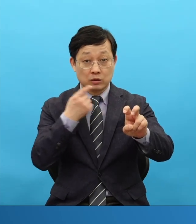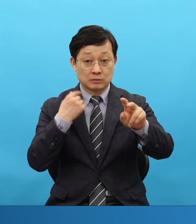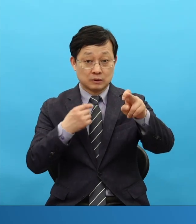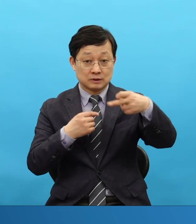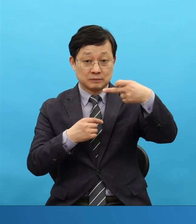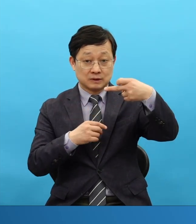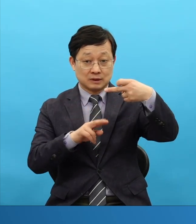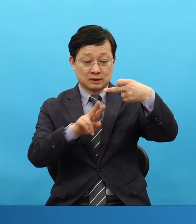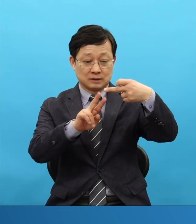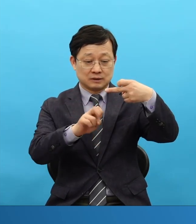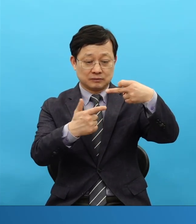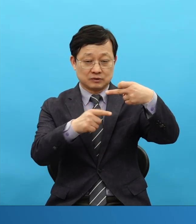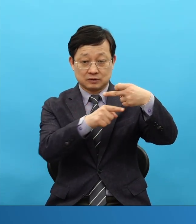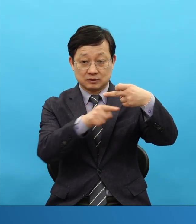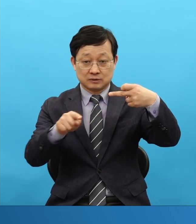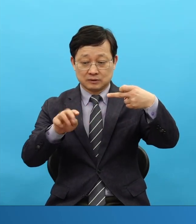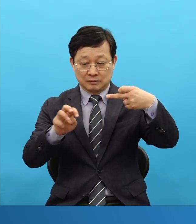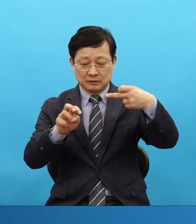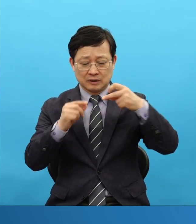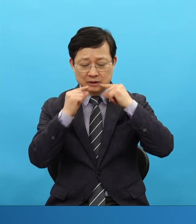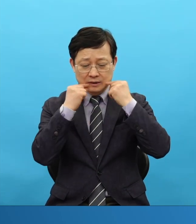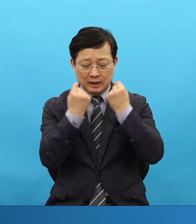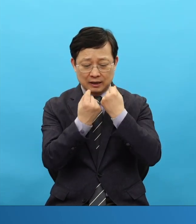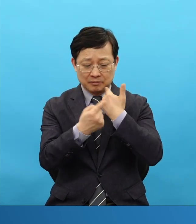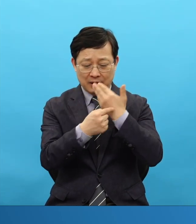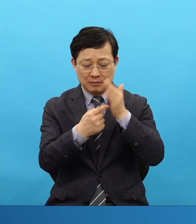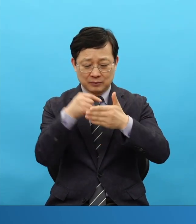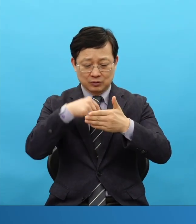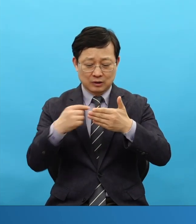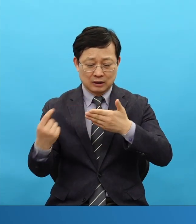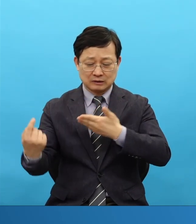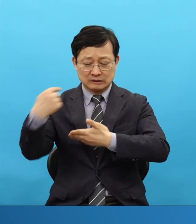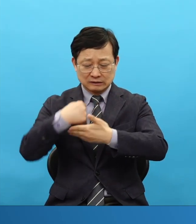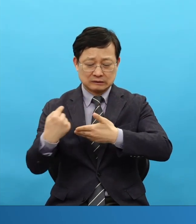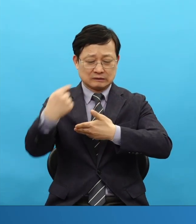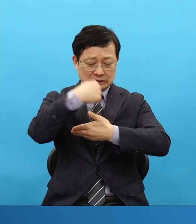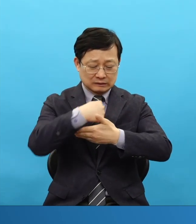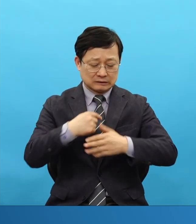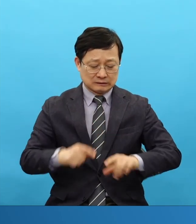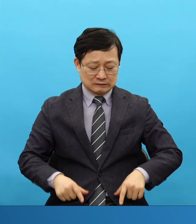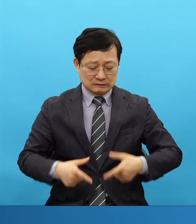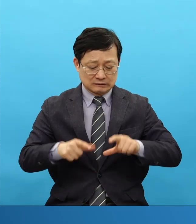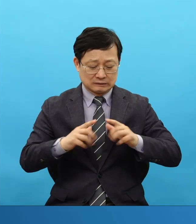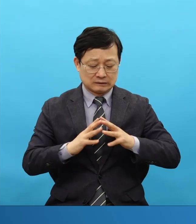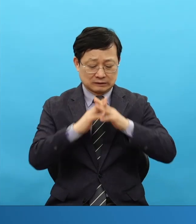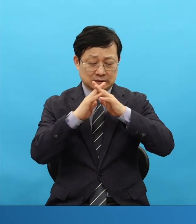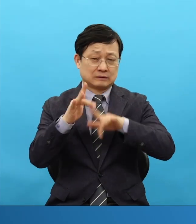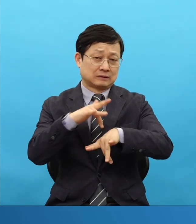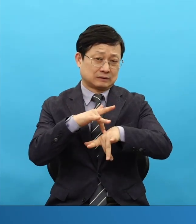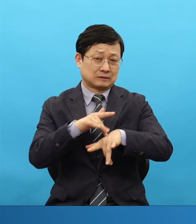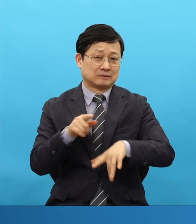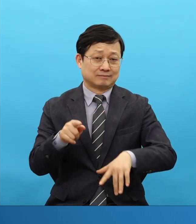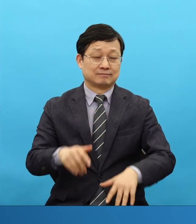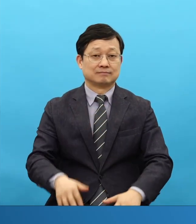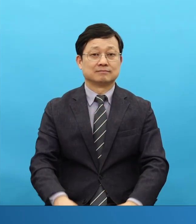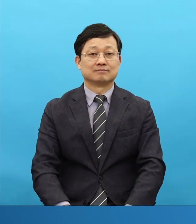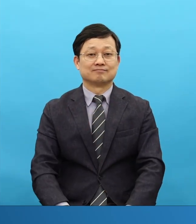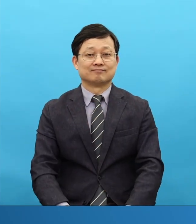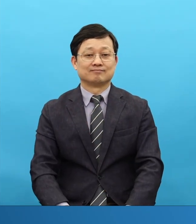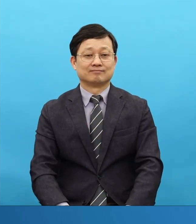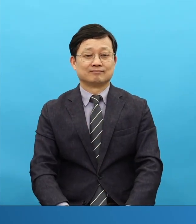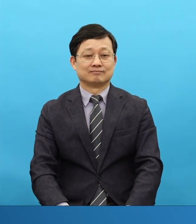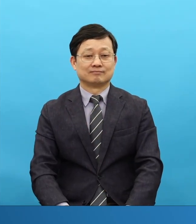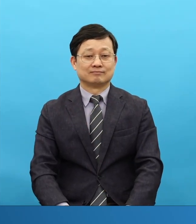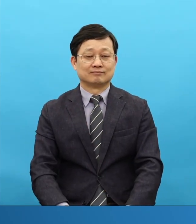개인 속에 들어와서요. 사로잡고 있는 어쩔 수 없이 당하는 거예요. He's entering into individuals, taking a hold of them. That's why they're at a loss. 그래서